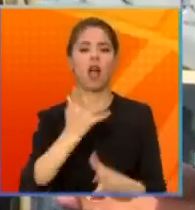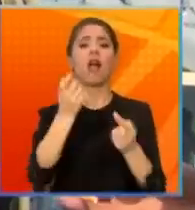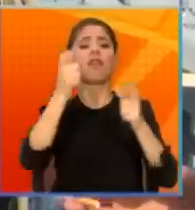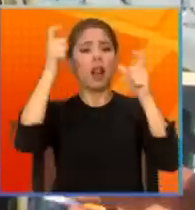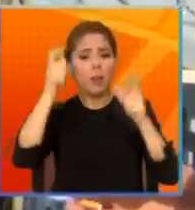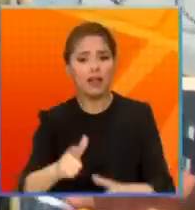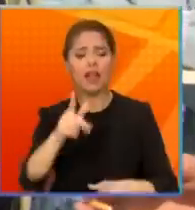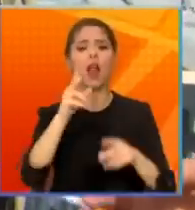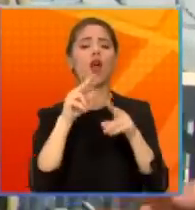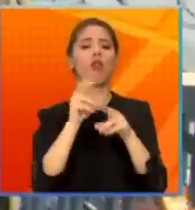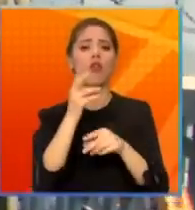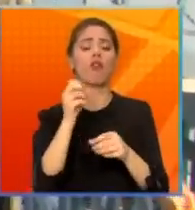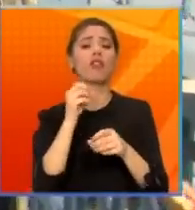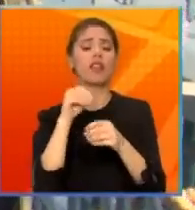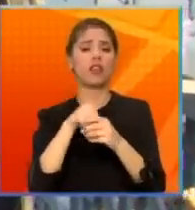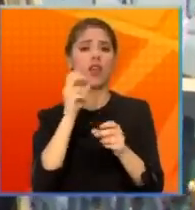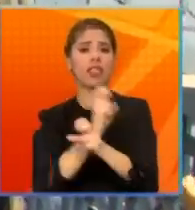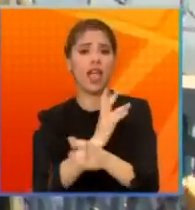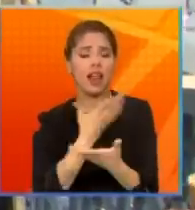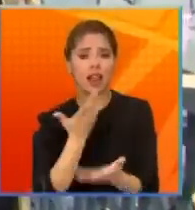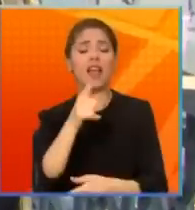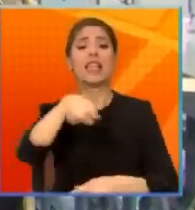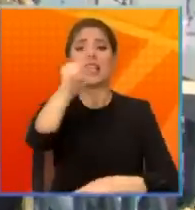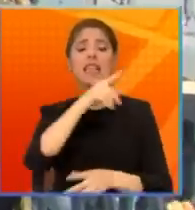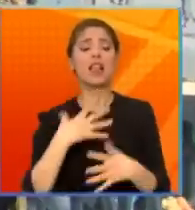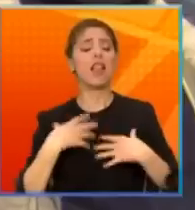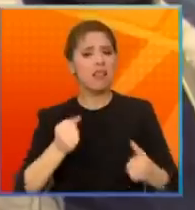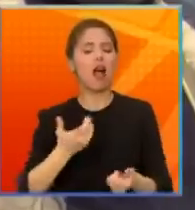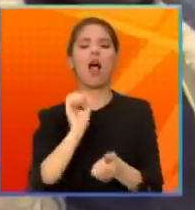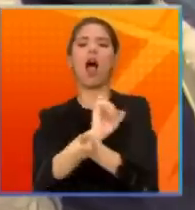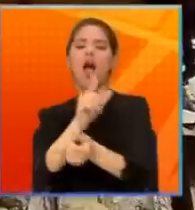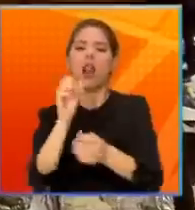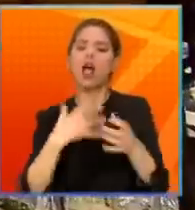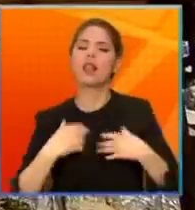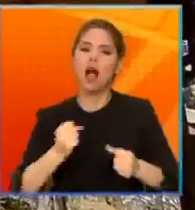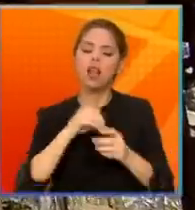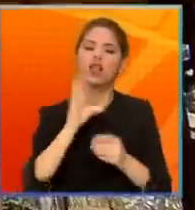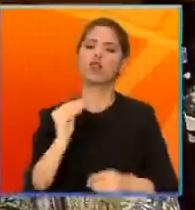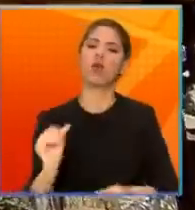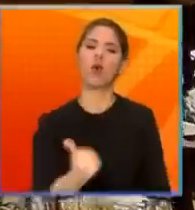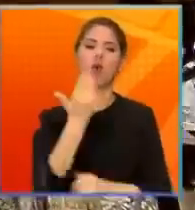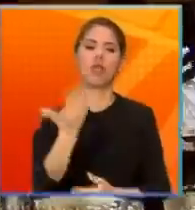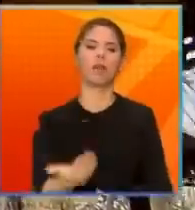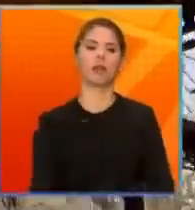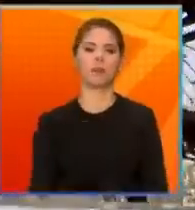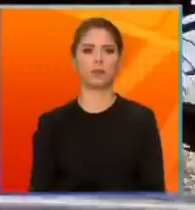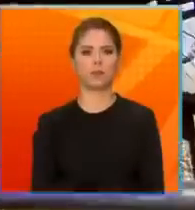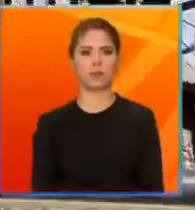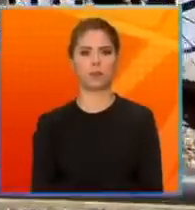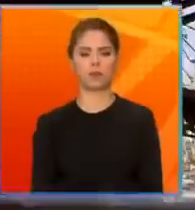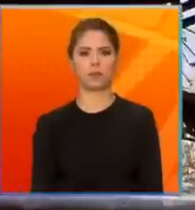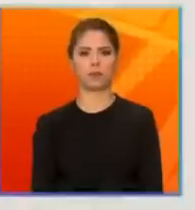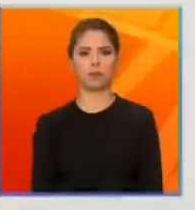ortamlarda virüs için risk taşıyor. Yani bu hem sizin sağlığınız hem aile sağlığınız için önemli. Çok şükür sağlamım. Bak hopluyorum olduğu yerde